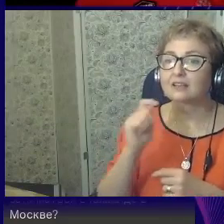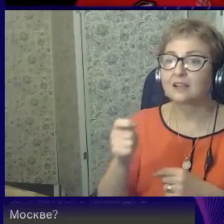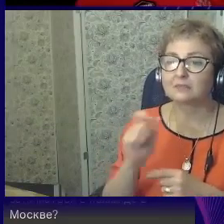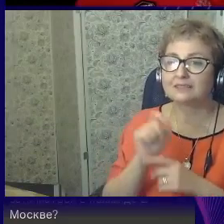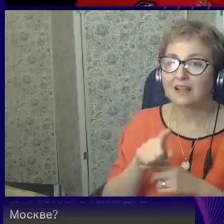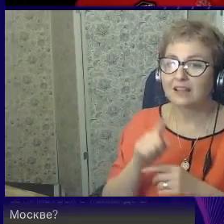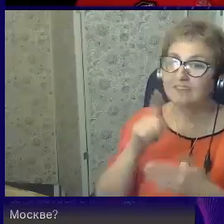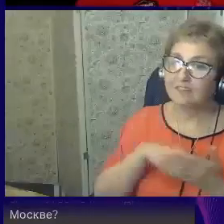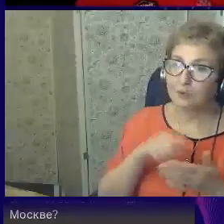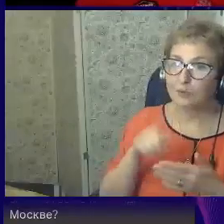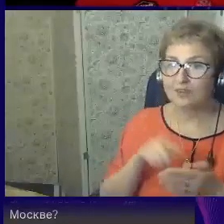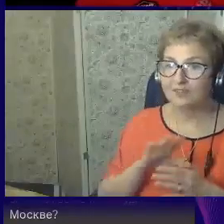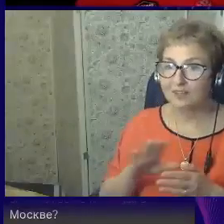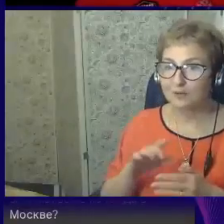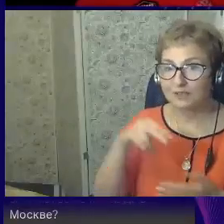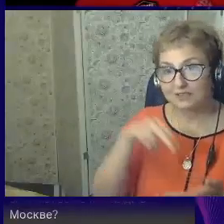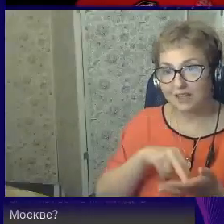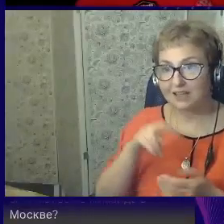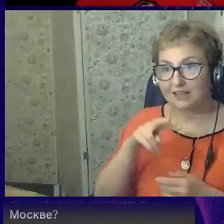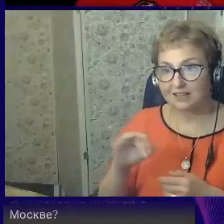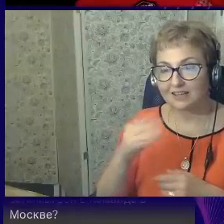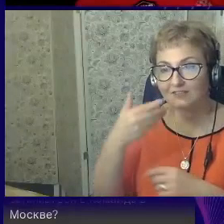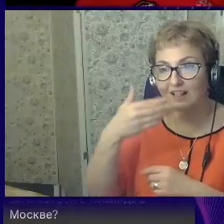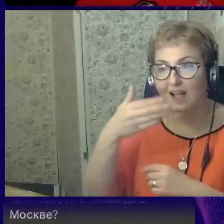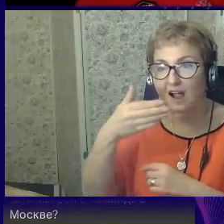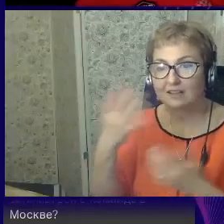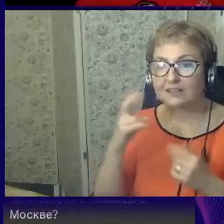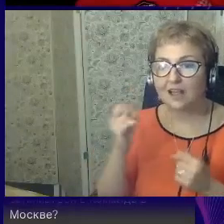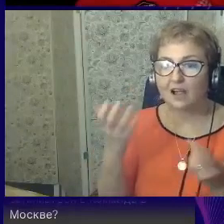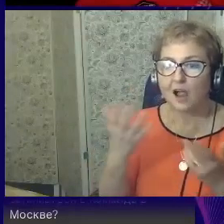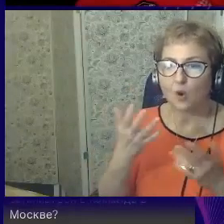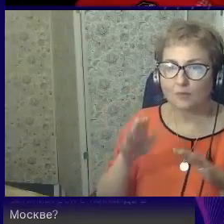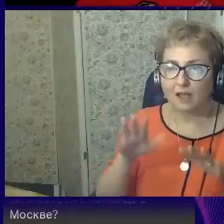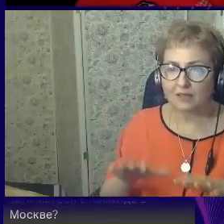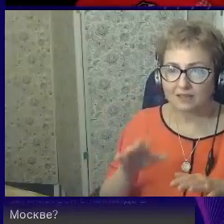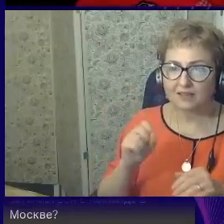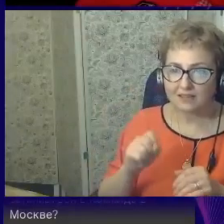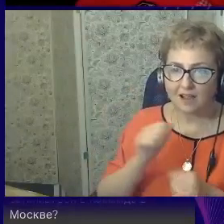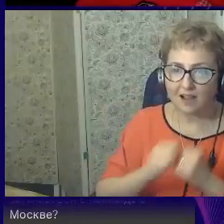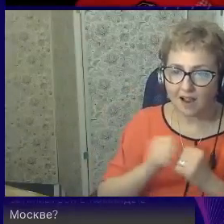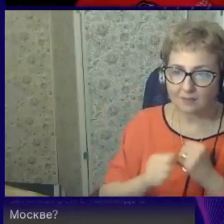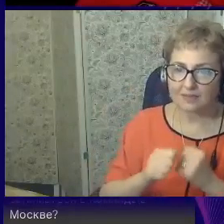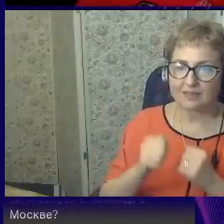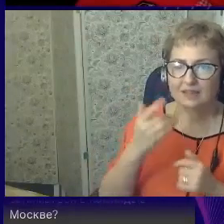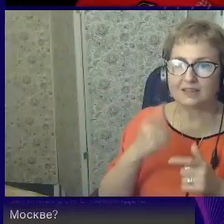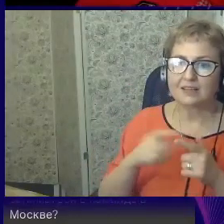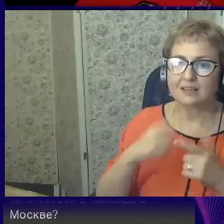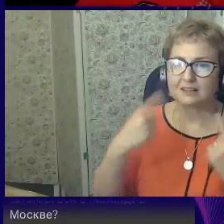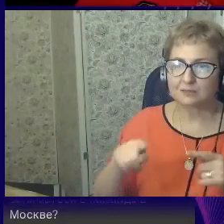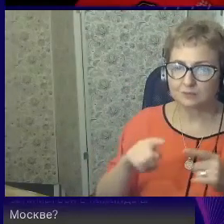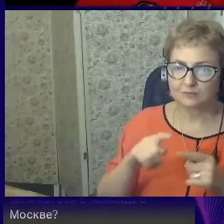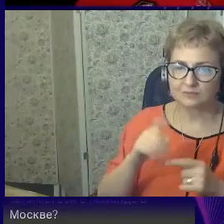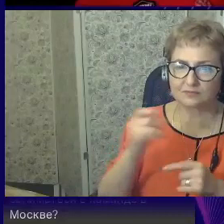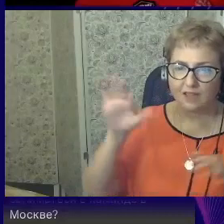так называемые «верю-не верю». Стоит ли флаг на каком-то объекте, например, на камне, или стоит на другом объекте,